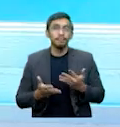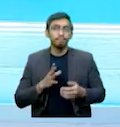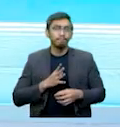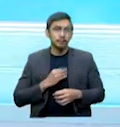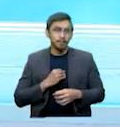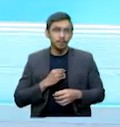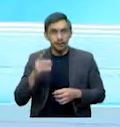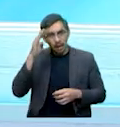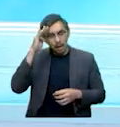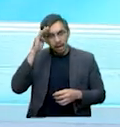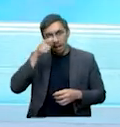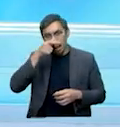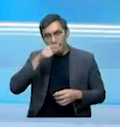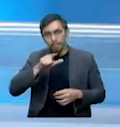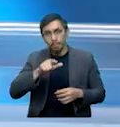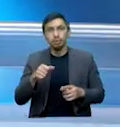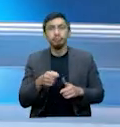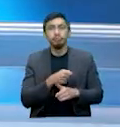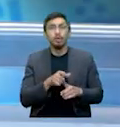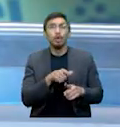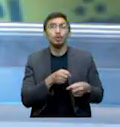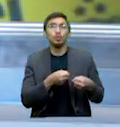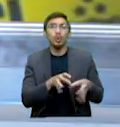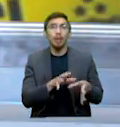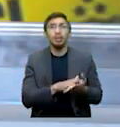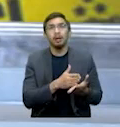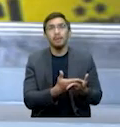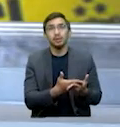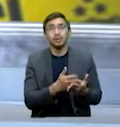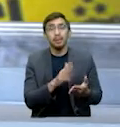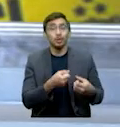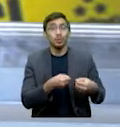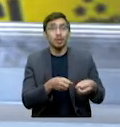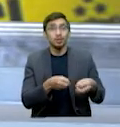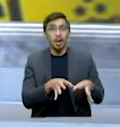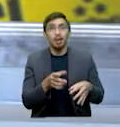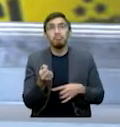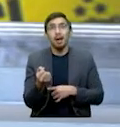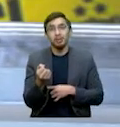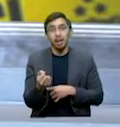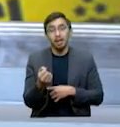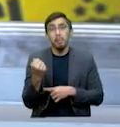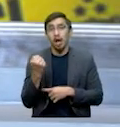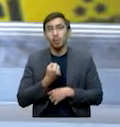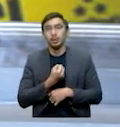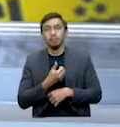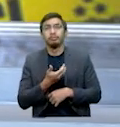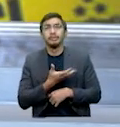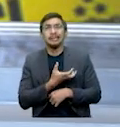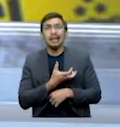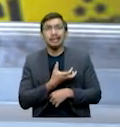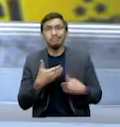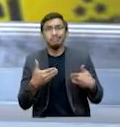Dipicu cemburu, seorang pria di Lampung tega menganiaya pedagang hingga tewas saat berjualan di pasar. Pelaku